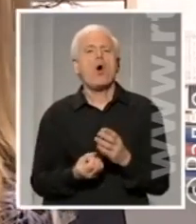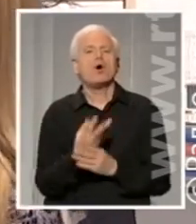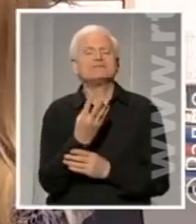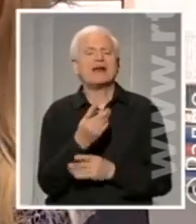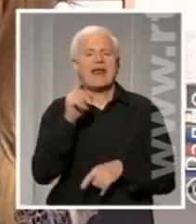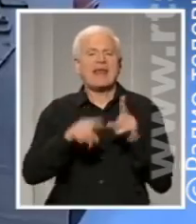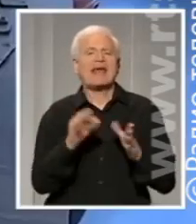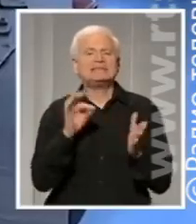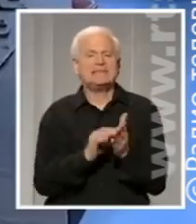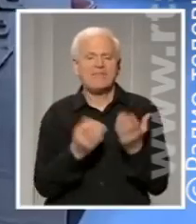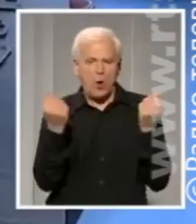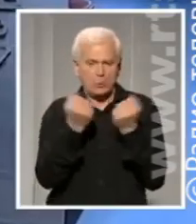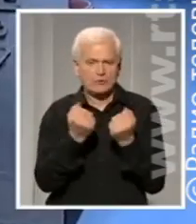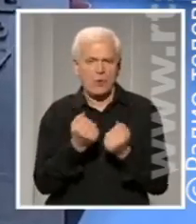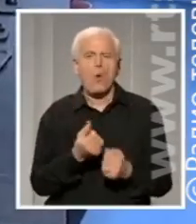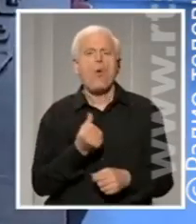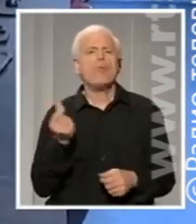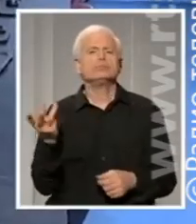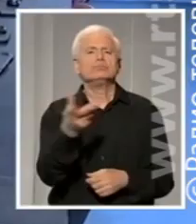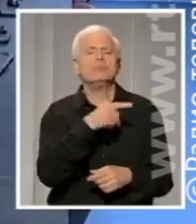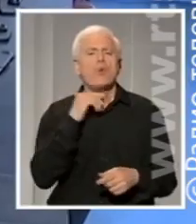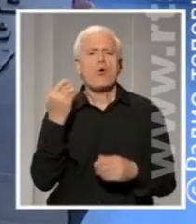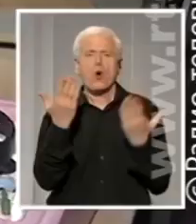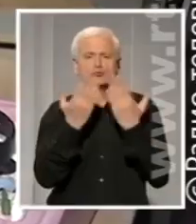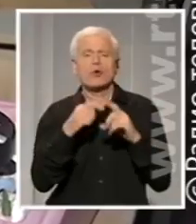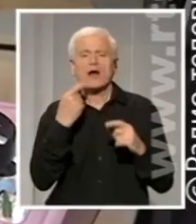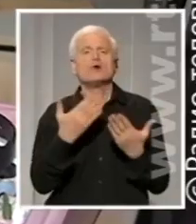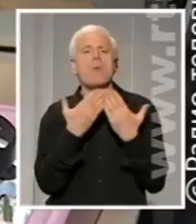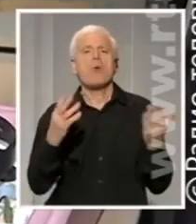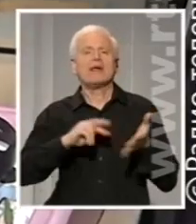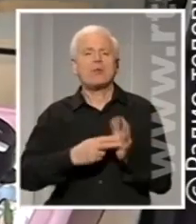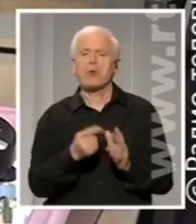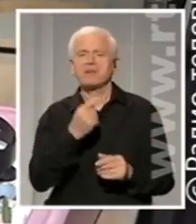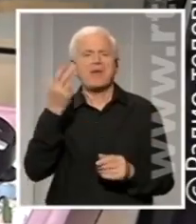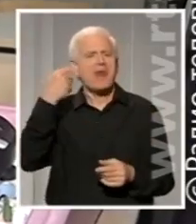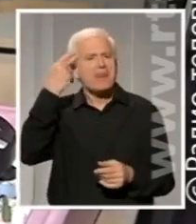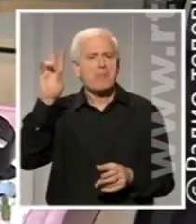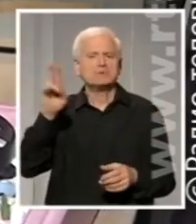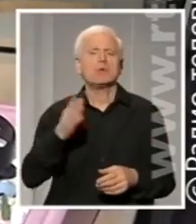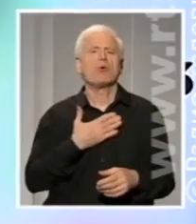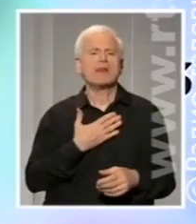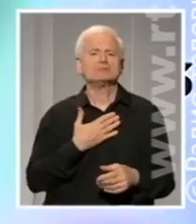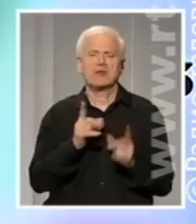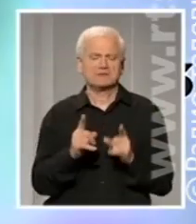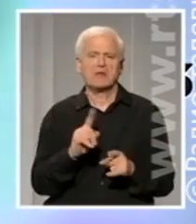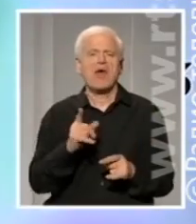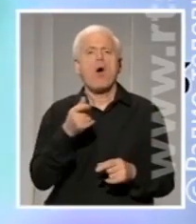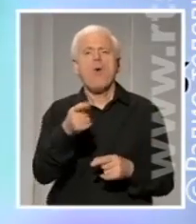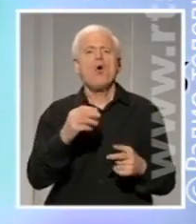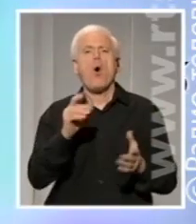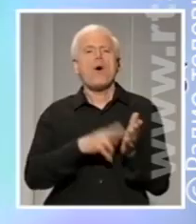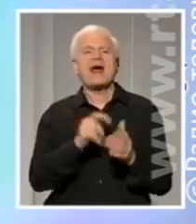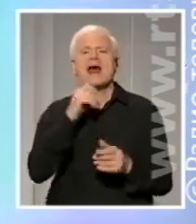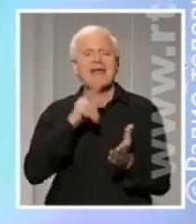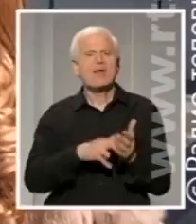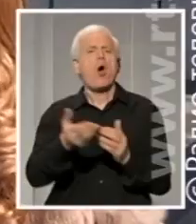u učenju. U većini škola kažu da korišćenje modernih tehnologija nije nepoznanica za njihove nastavnike i da su za online učenje već